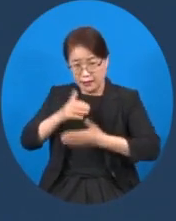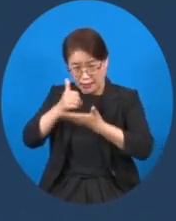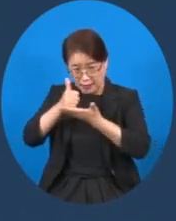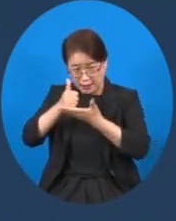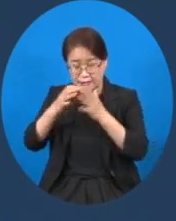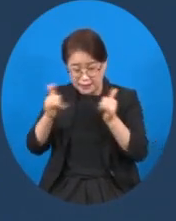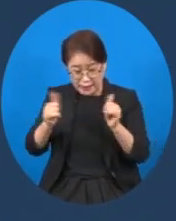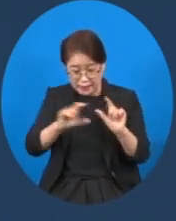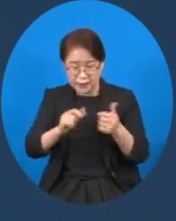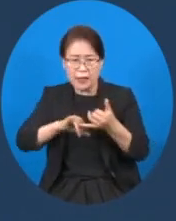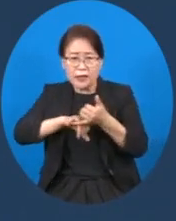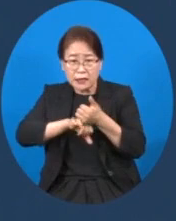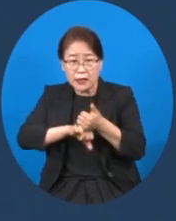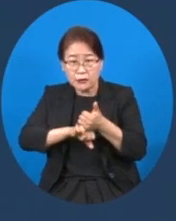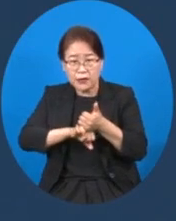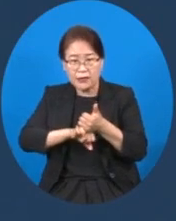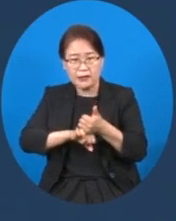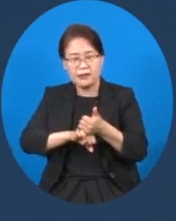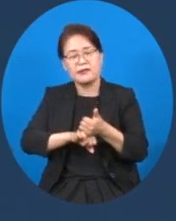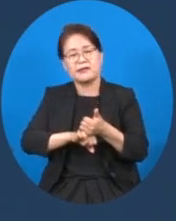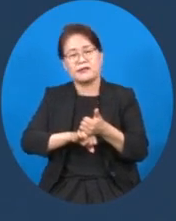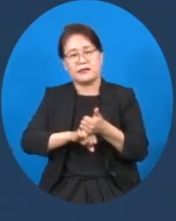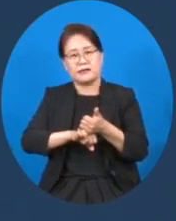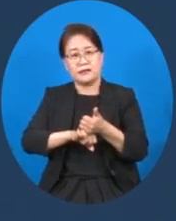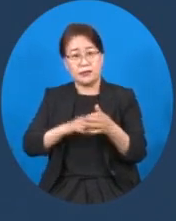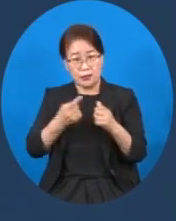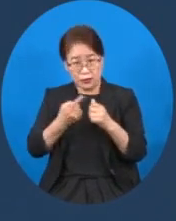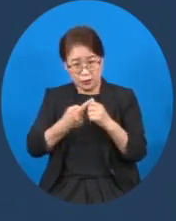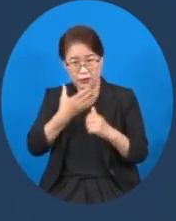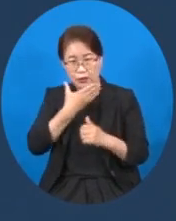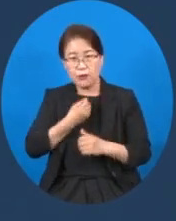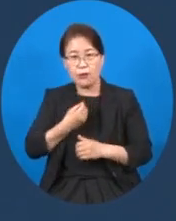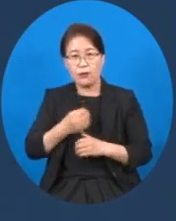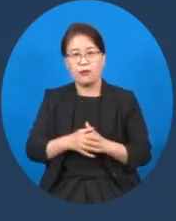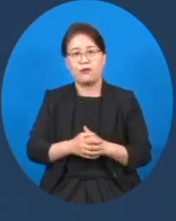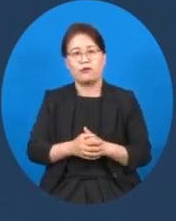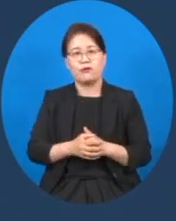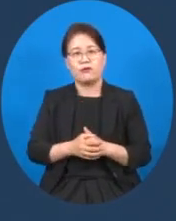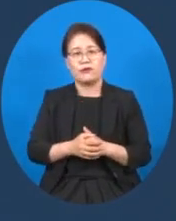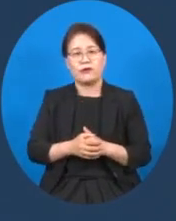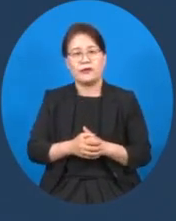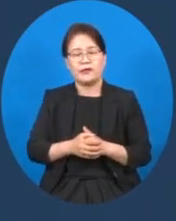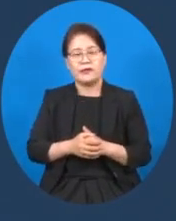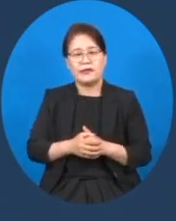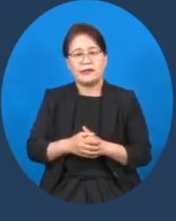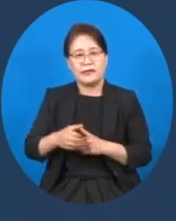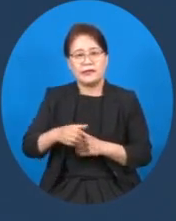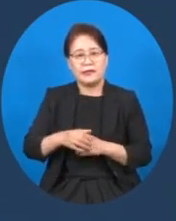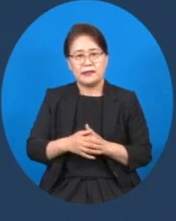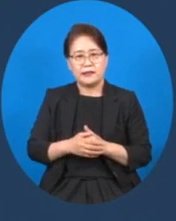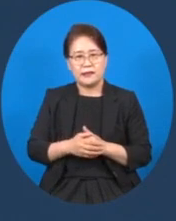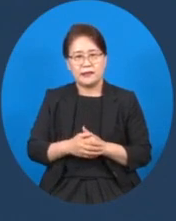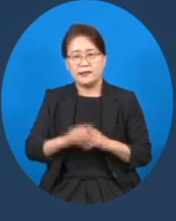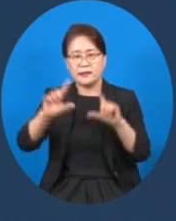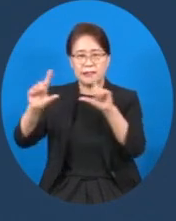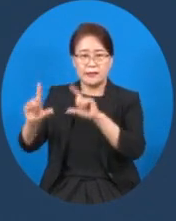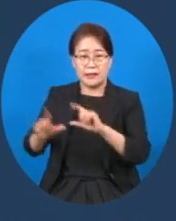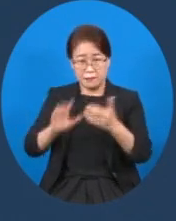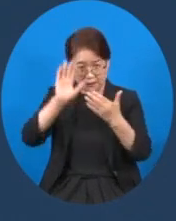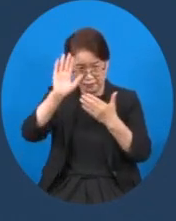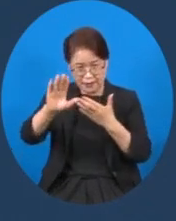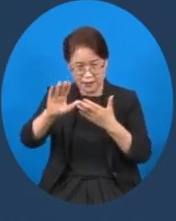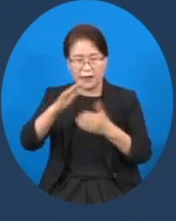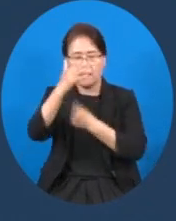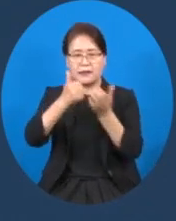자에게 약속하신 그 첫 번째 복이 뭐냐 그러면요, 인생의 미래를 하나님이